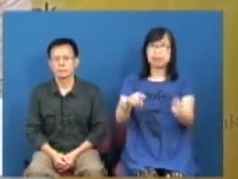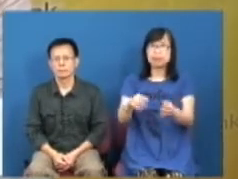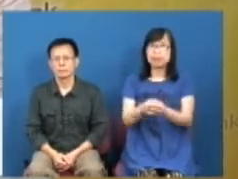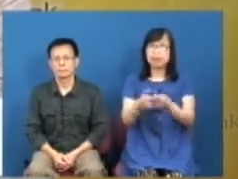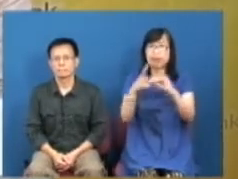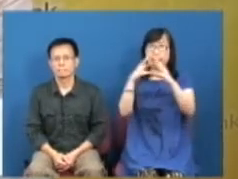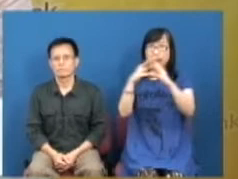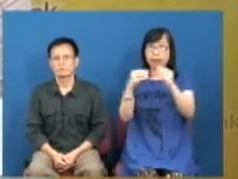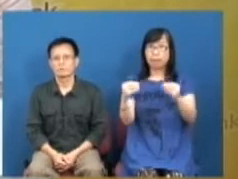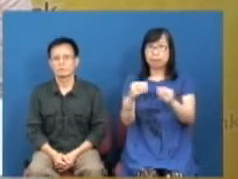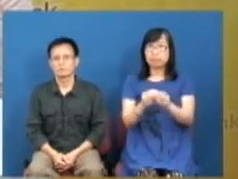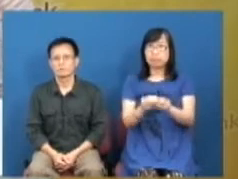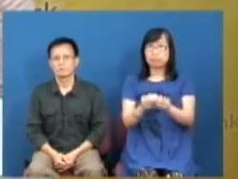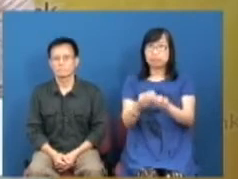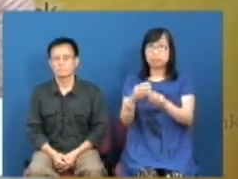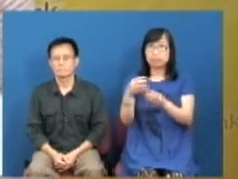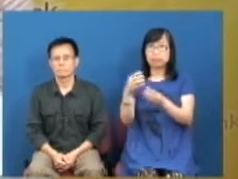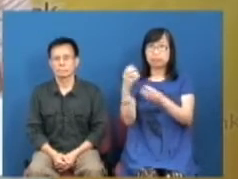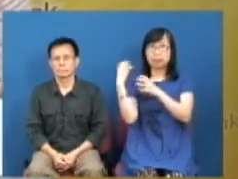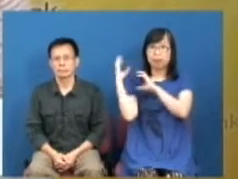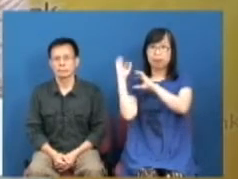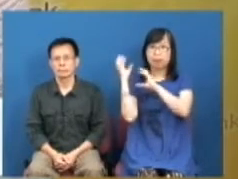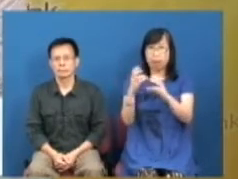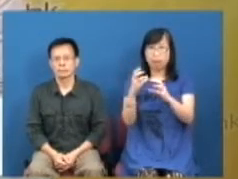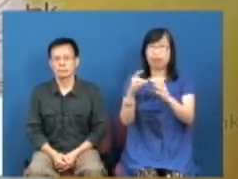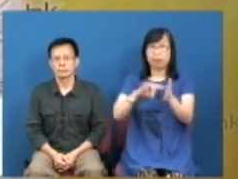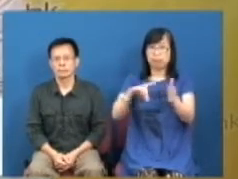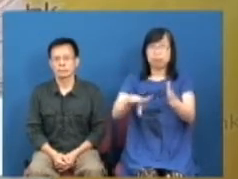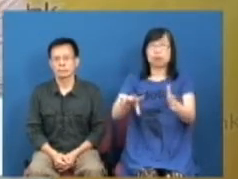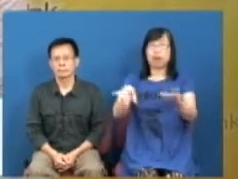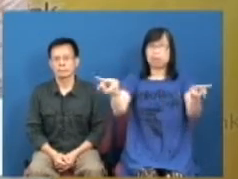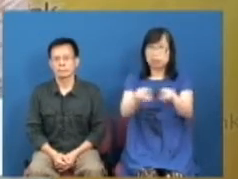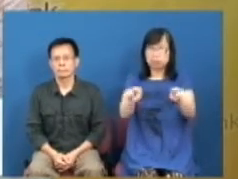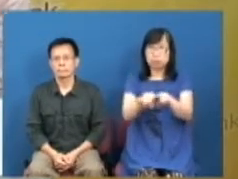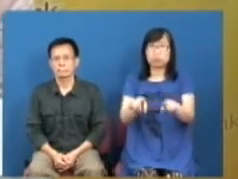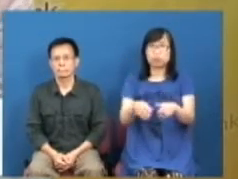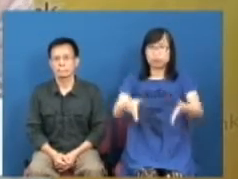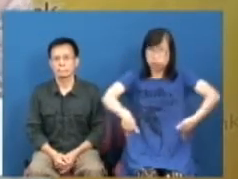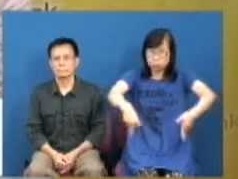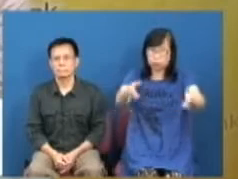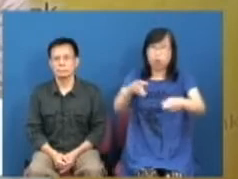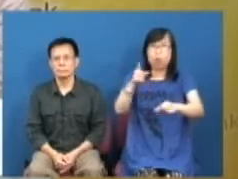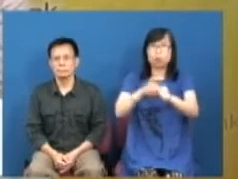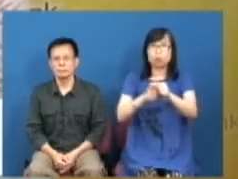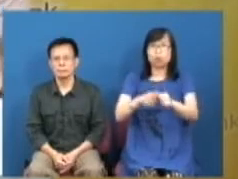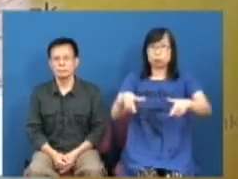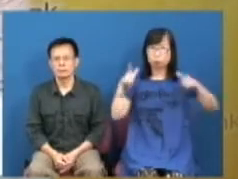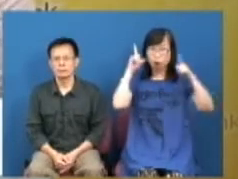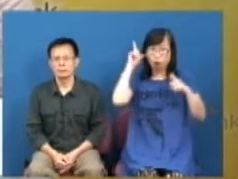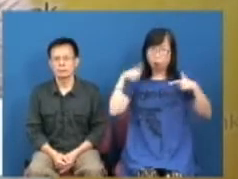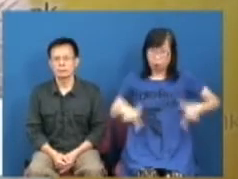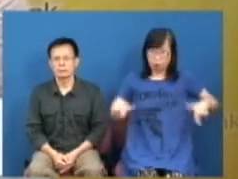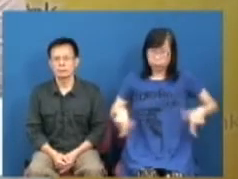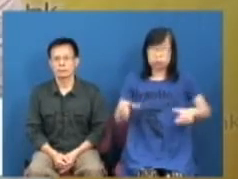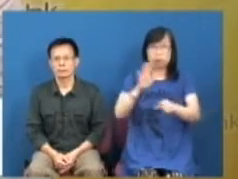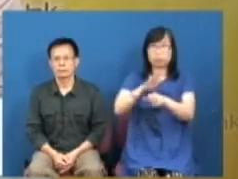因為其實即係大家一個同處於一個地球村，可能即係無論中國、日本、韓國呢三地其